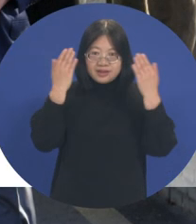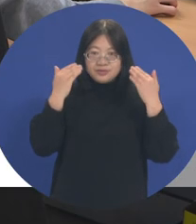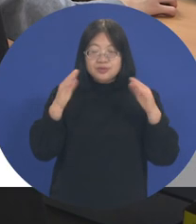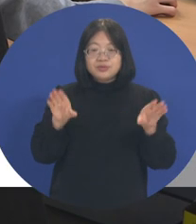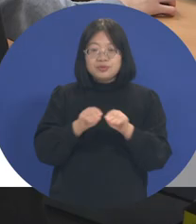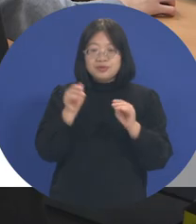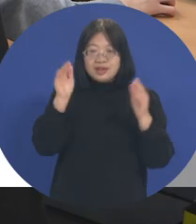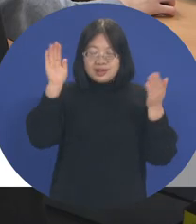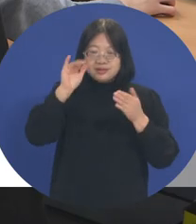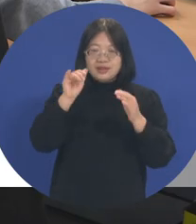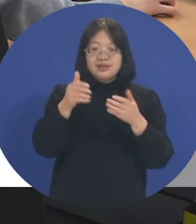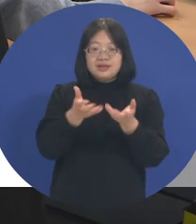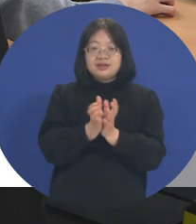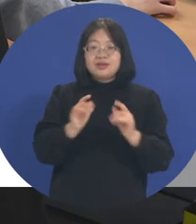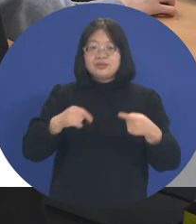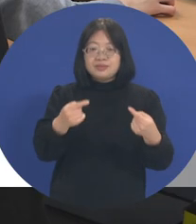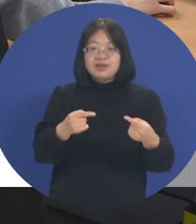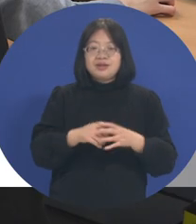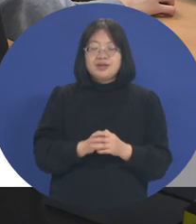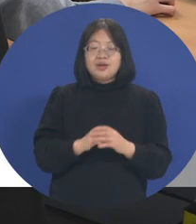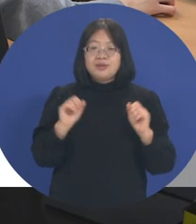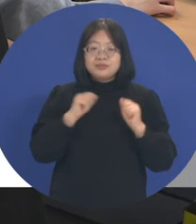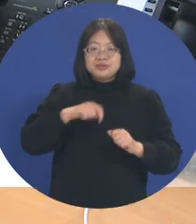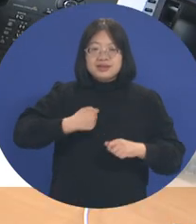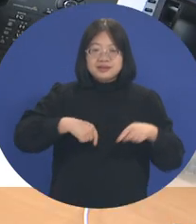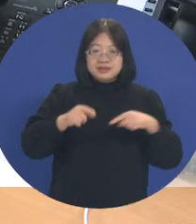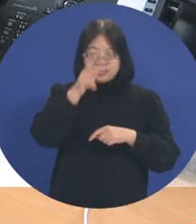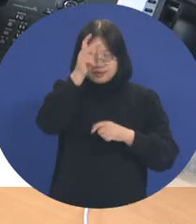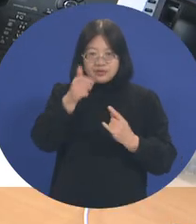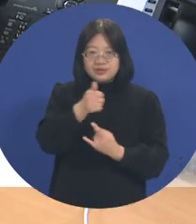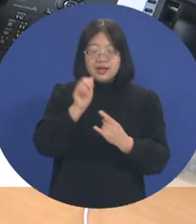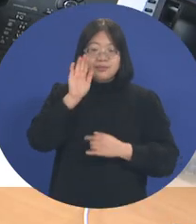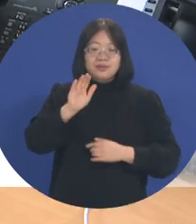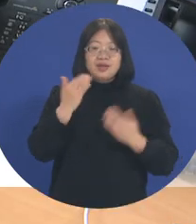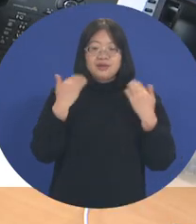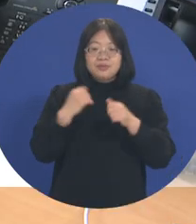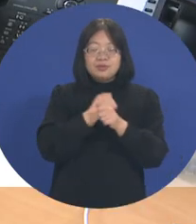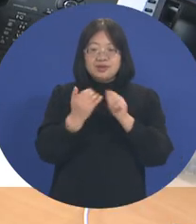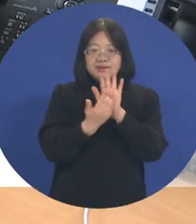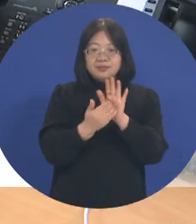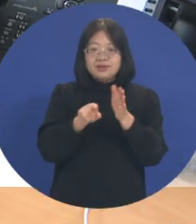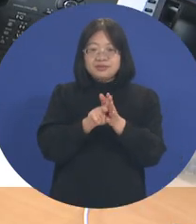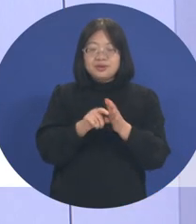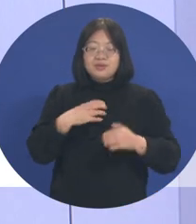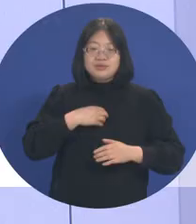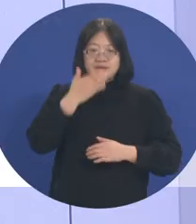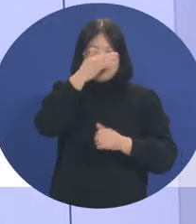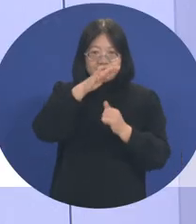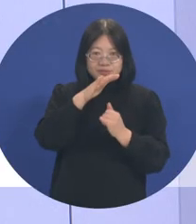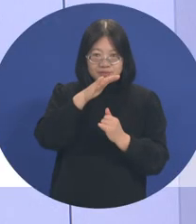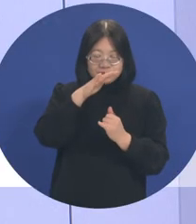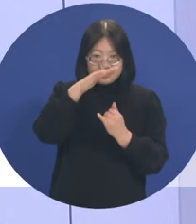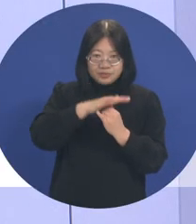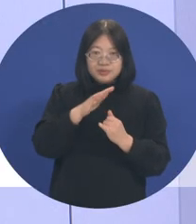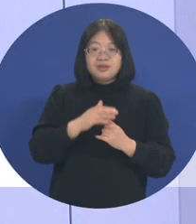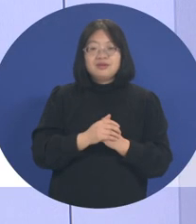동참했습니다. 경기도 북부자치경찰위원회는 앞으로 학교폭력 예방을 위해 위기청소년 면담을